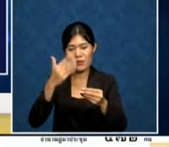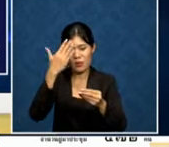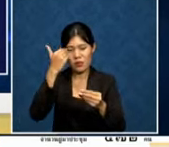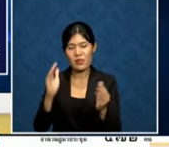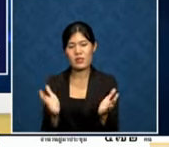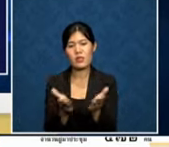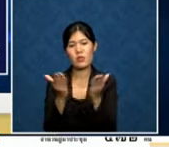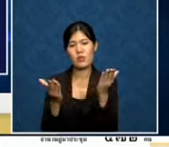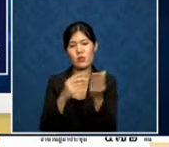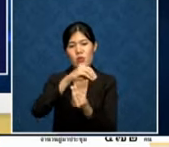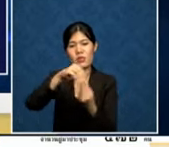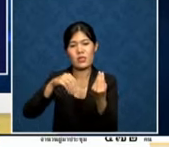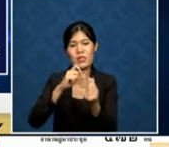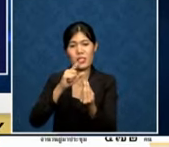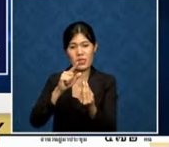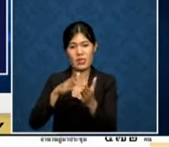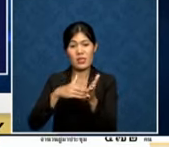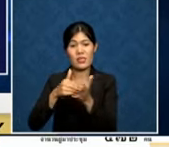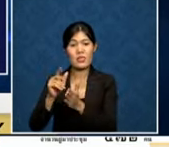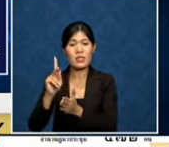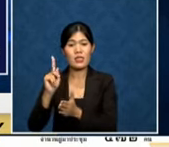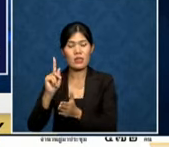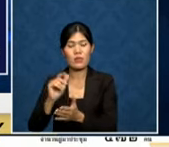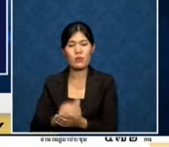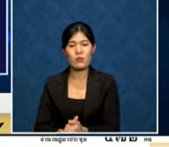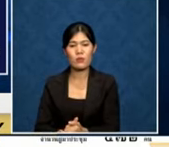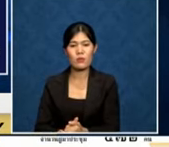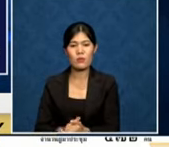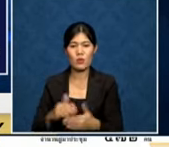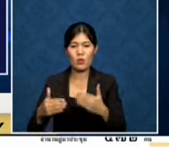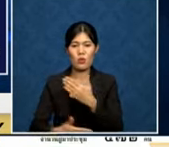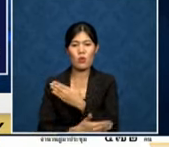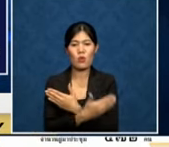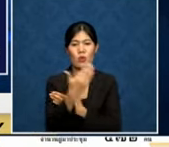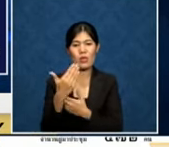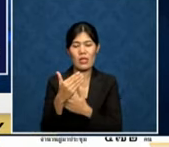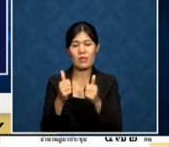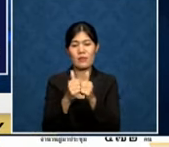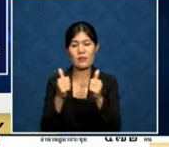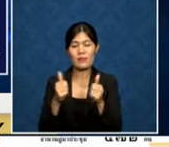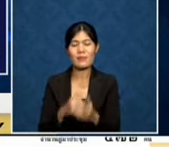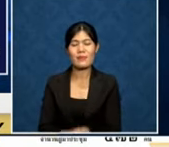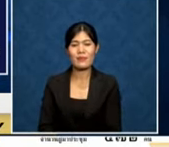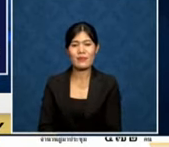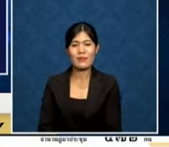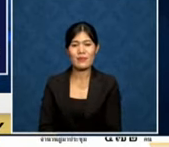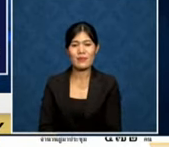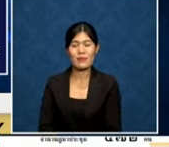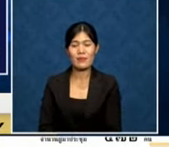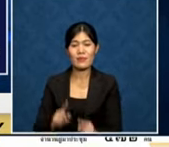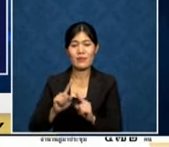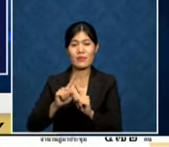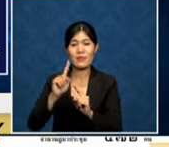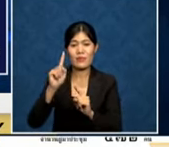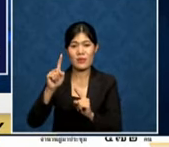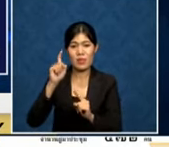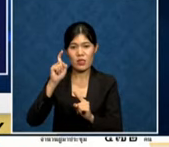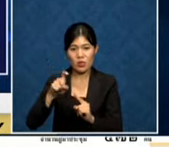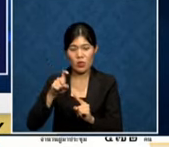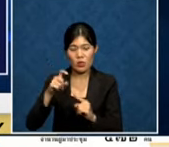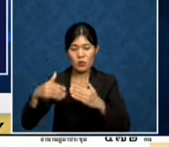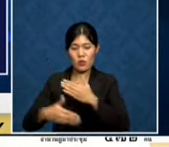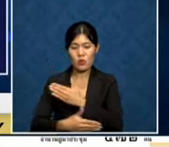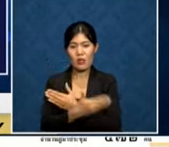สีเขียวในประเทศครับนั่นคือทางรอดครับส่วนโอกาสครับอันแรกที่ผมอยากจะพูดถึงคือเป็นโอกาสในการดึง